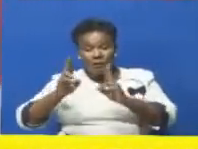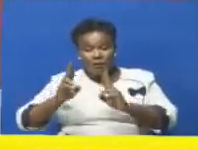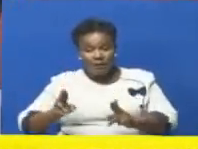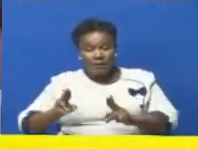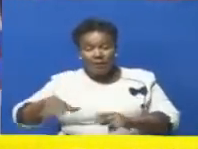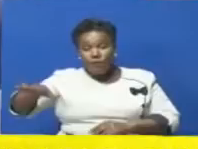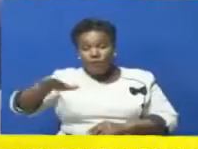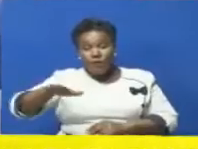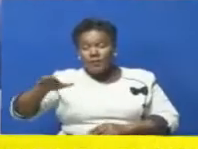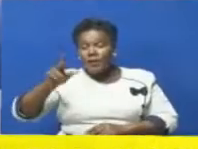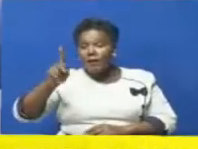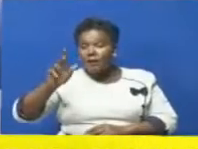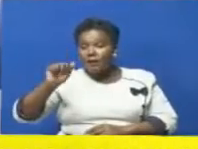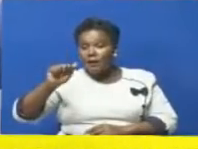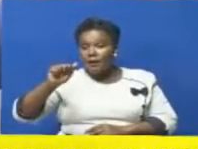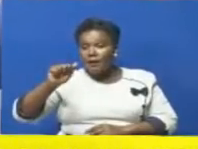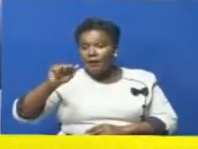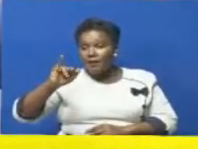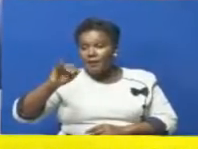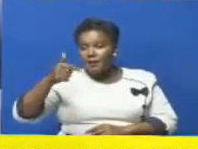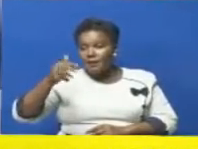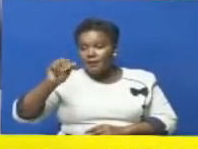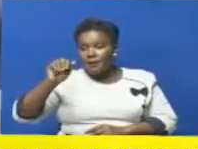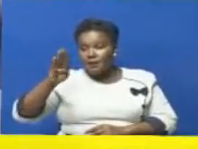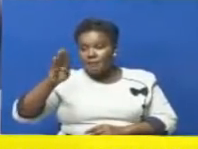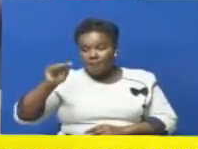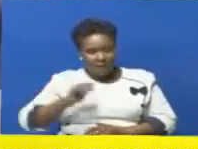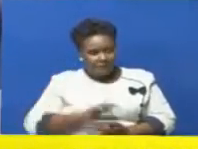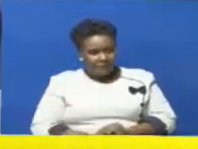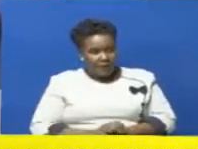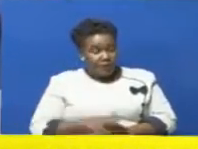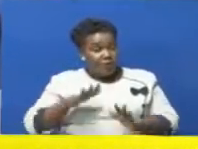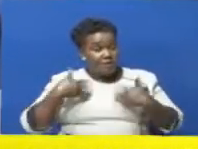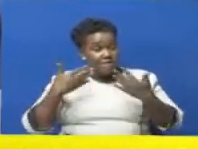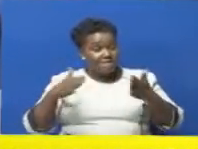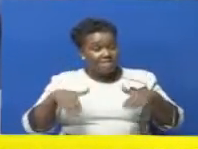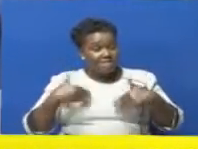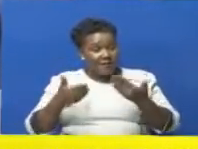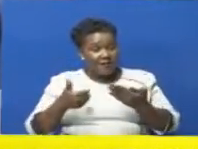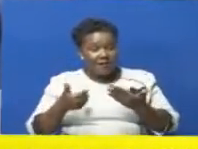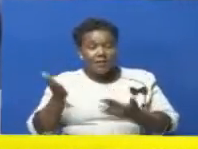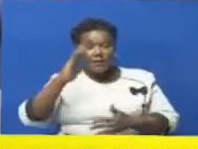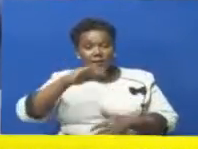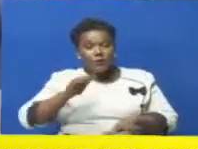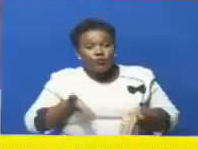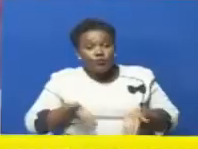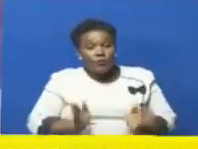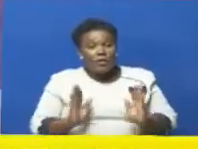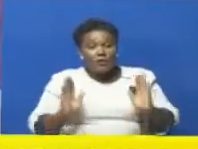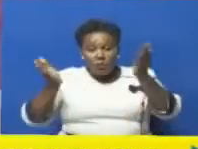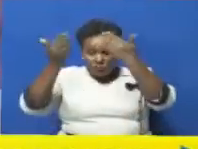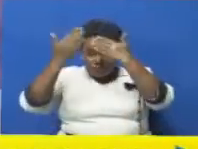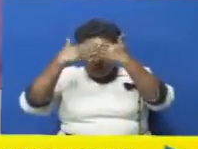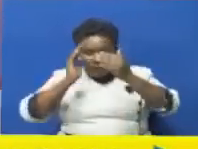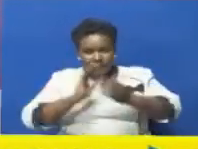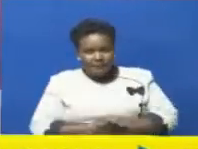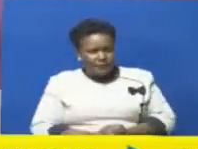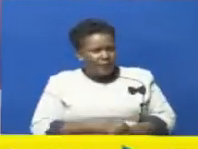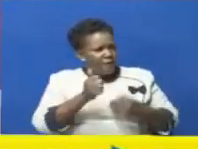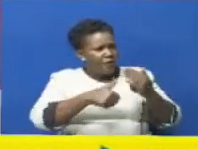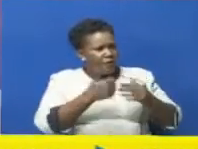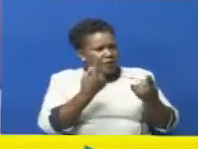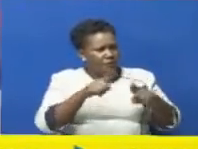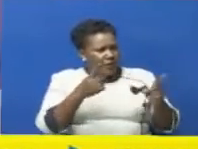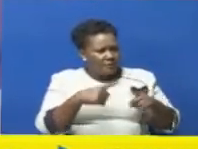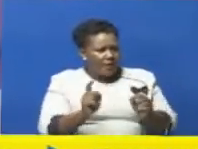Kiislamu husherekea mazazi ya Mtume Muhammad. Mbele ya mgeni wa heshima, Waziri Mkuu Kassim Majaliwa, viongozi mbalimbali wakiongozwa na